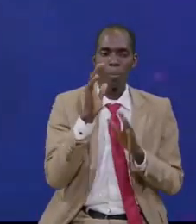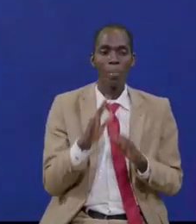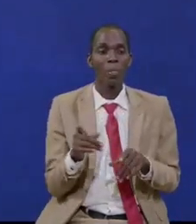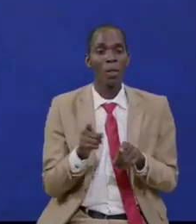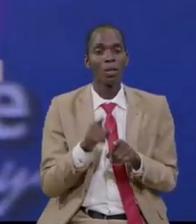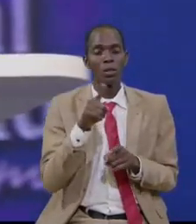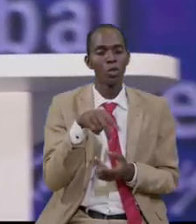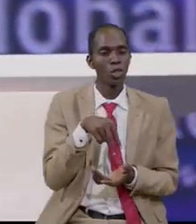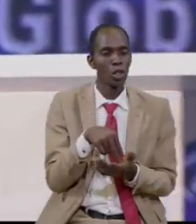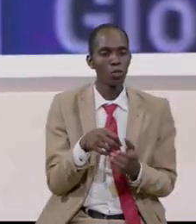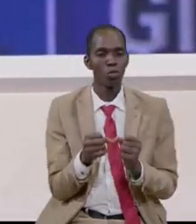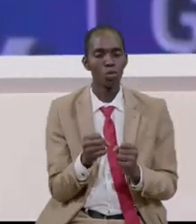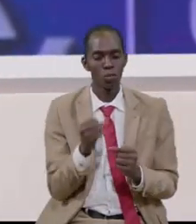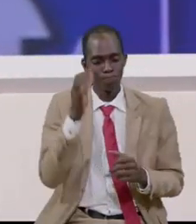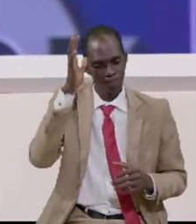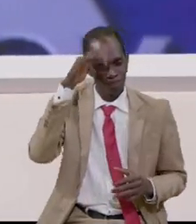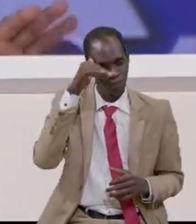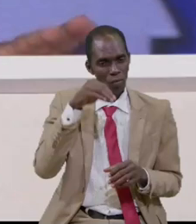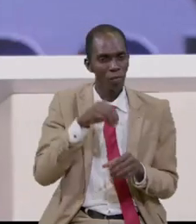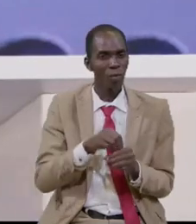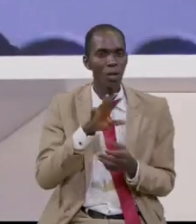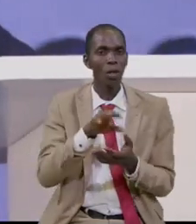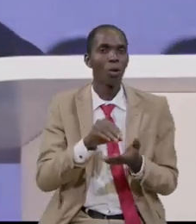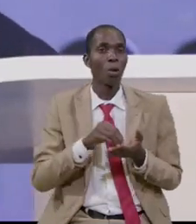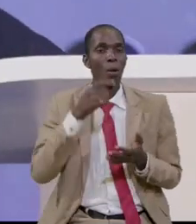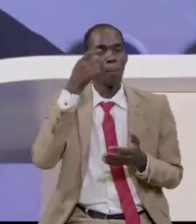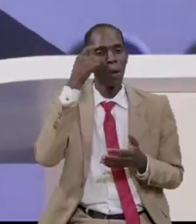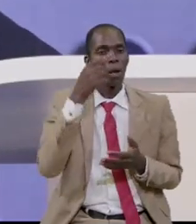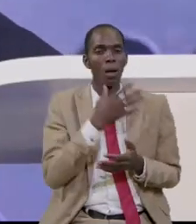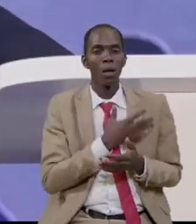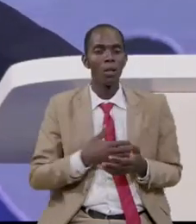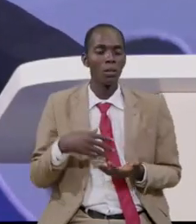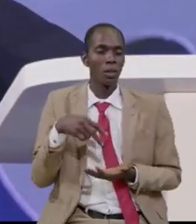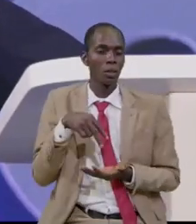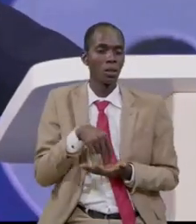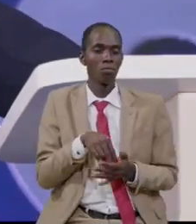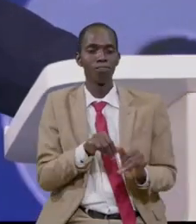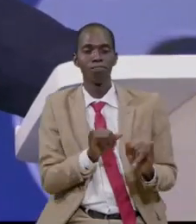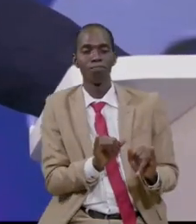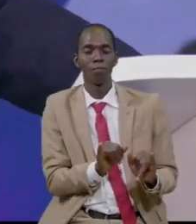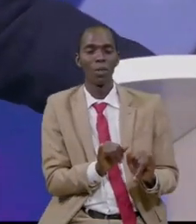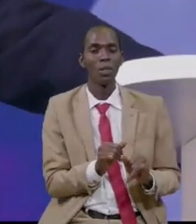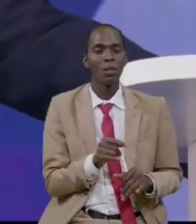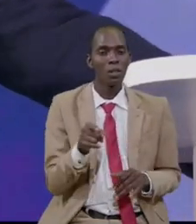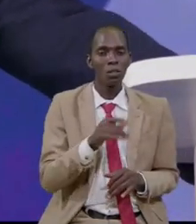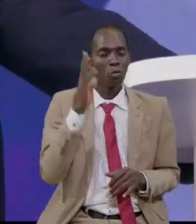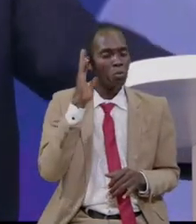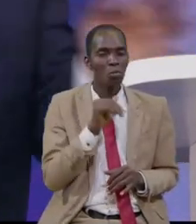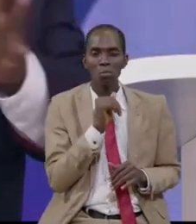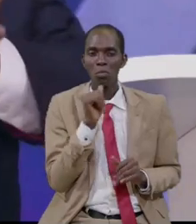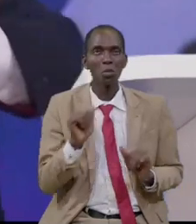fermes, endurcis dans leurs pensées, et ils sont debout comme ça, et ils ne fléchissent pas devant